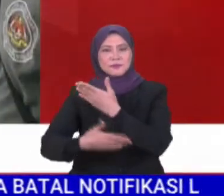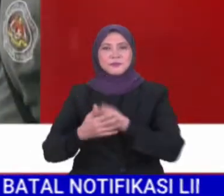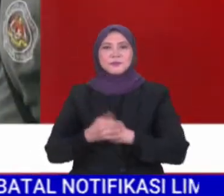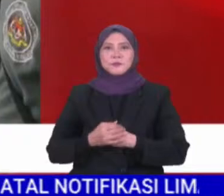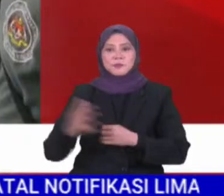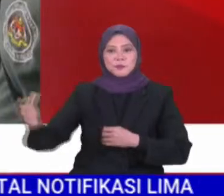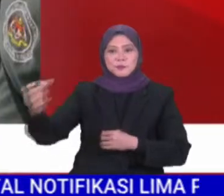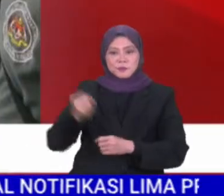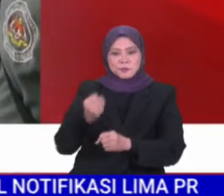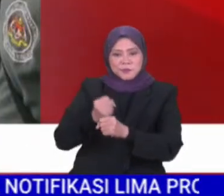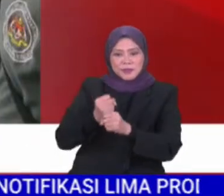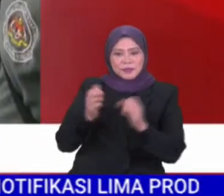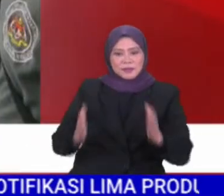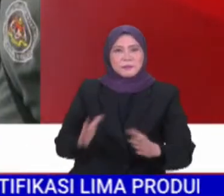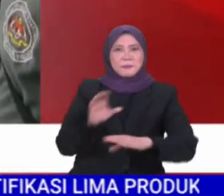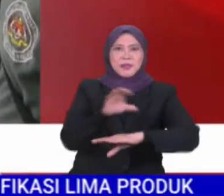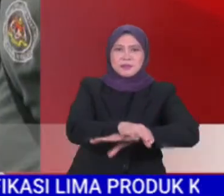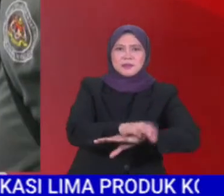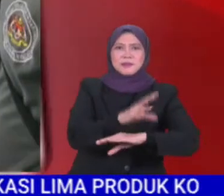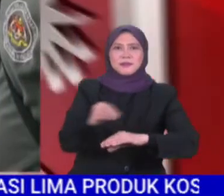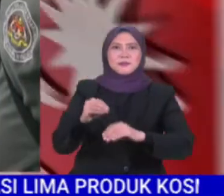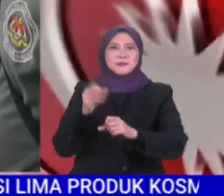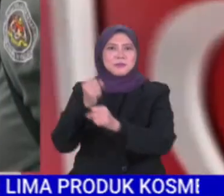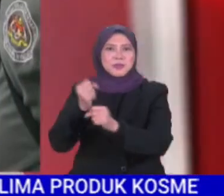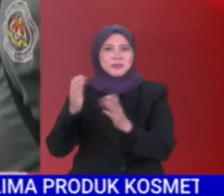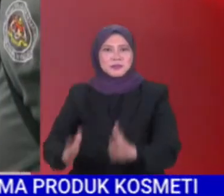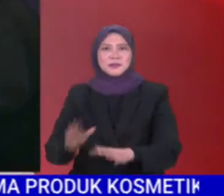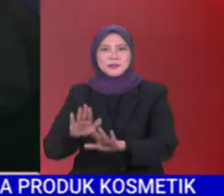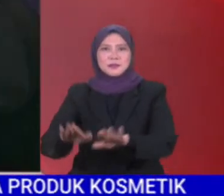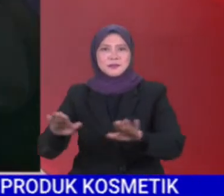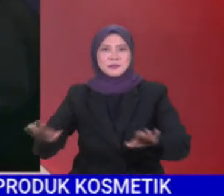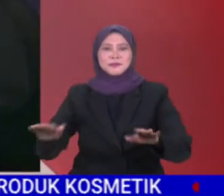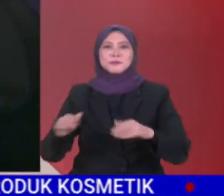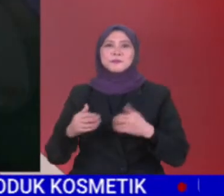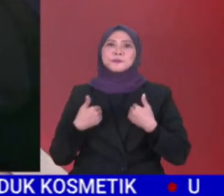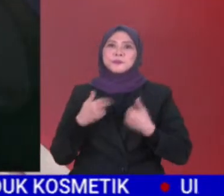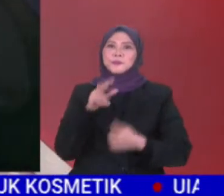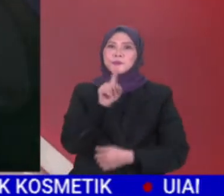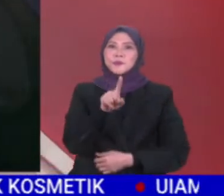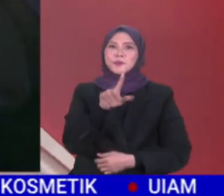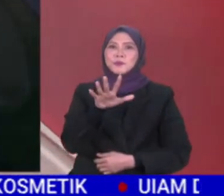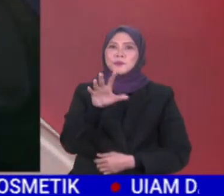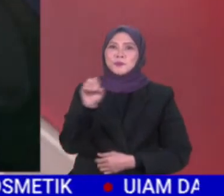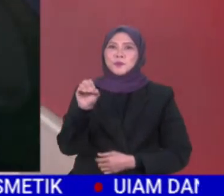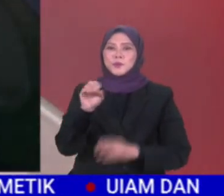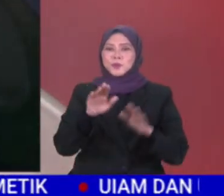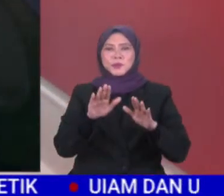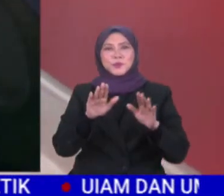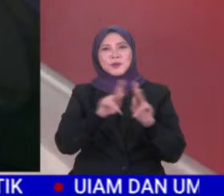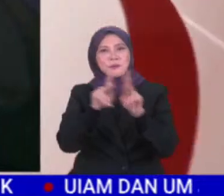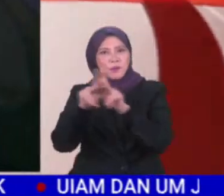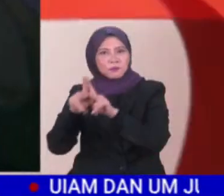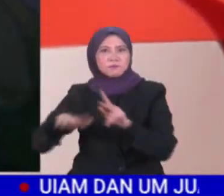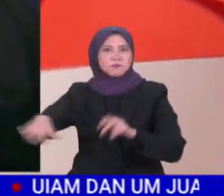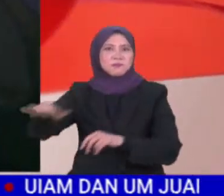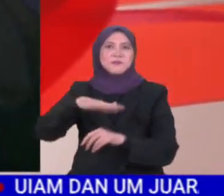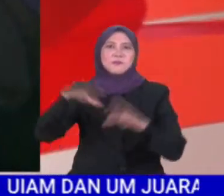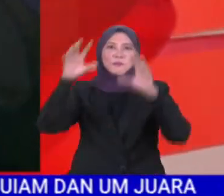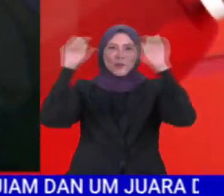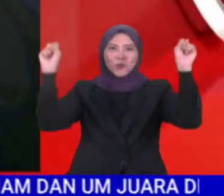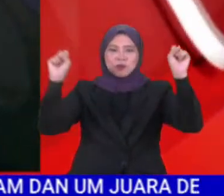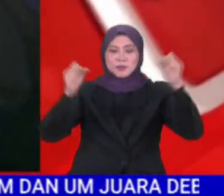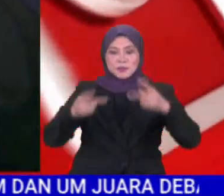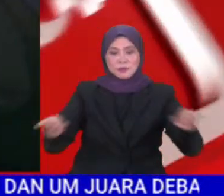penggajian buruh paksa dan buruh kanak-kanak seramai 150 penduduk Kampung dan majikan majikan yang beroperasi